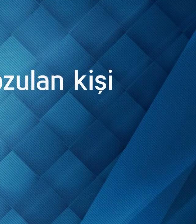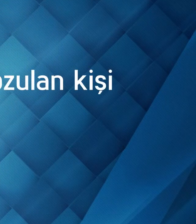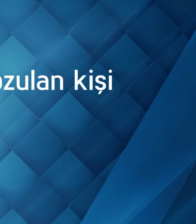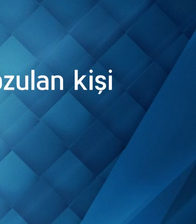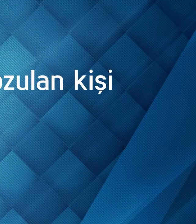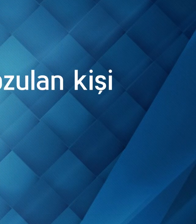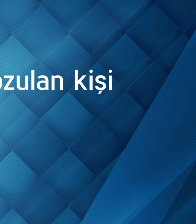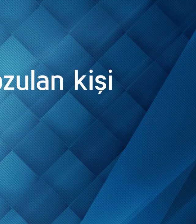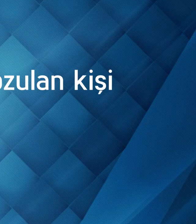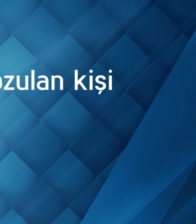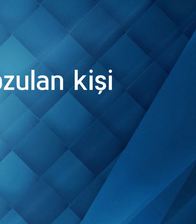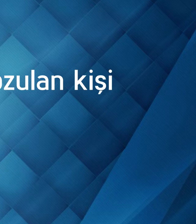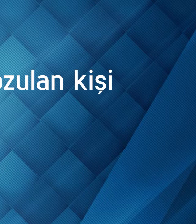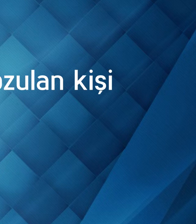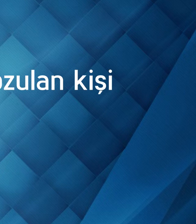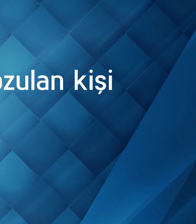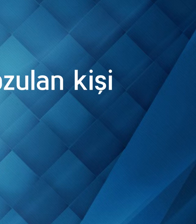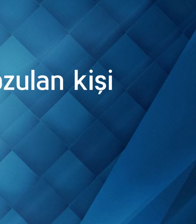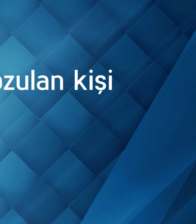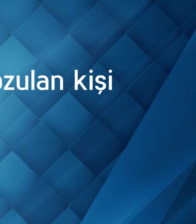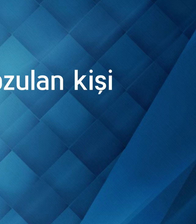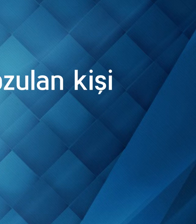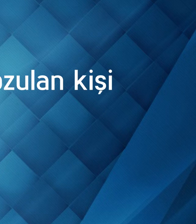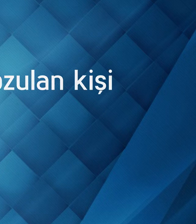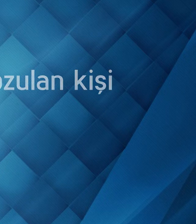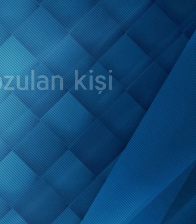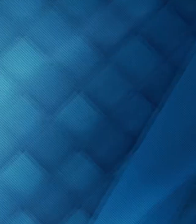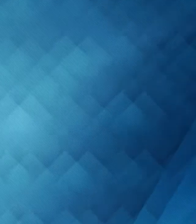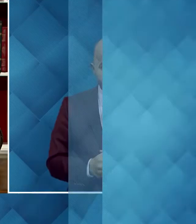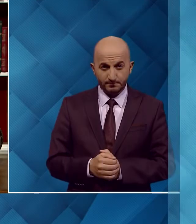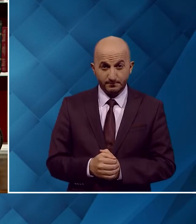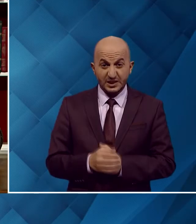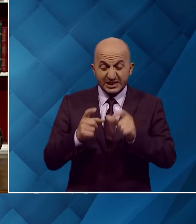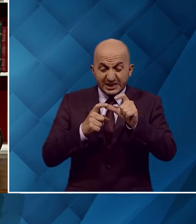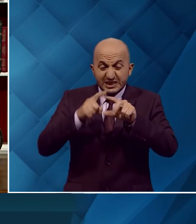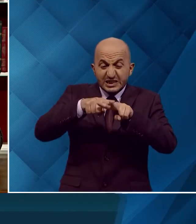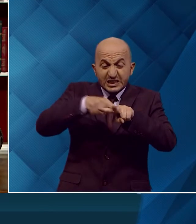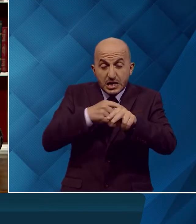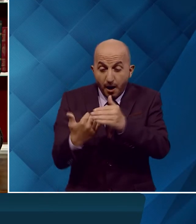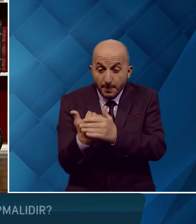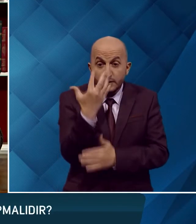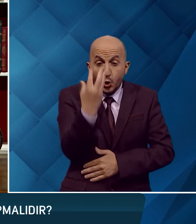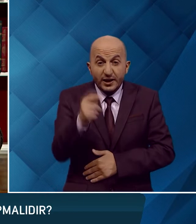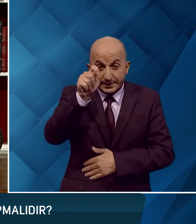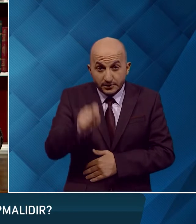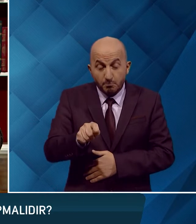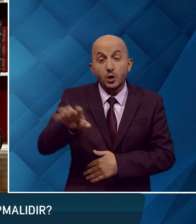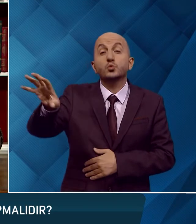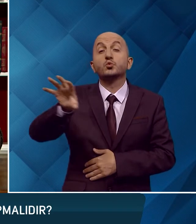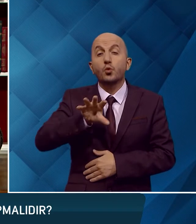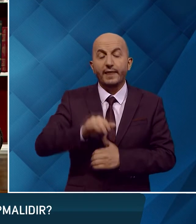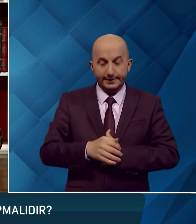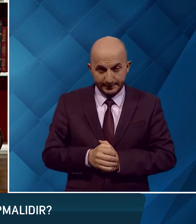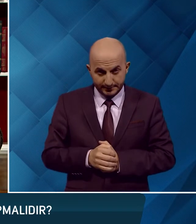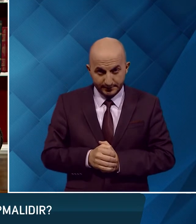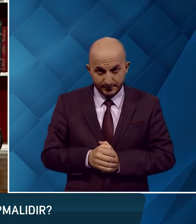Say esnasında abdesti bozulan kişi ne yapmalıdır? Sayı abdesti olarak yapmak, sayın